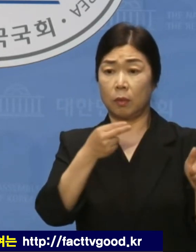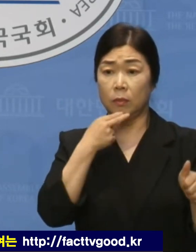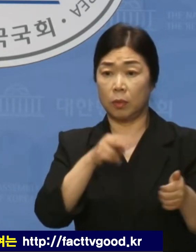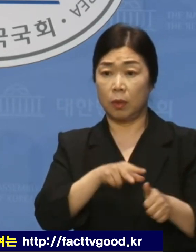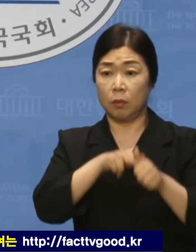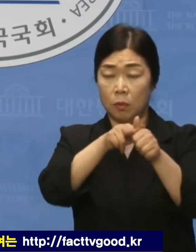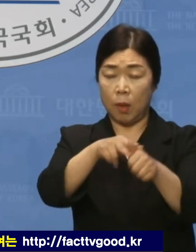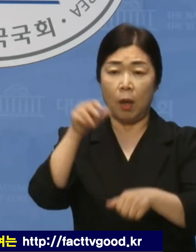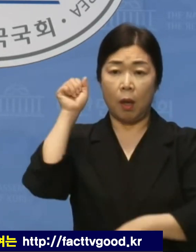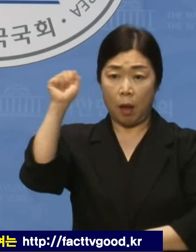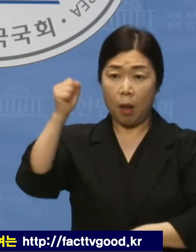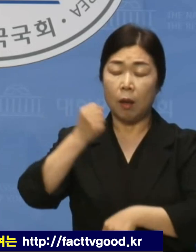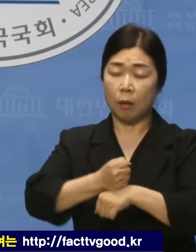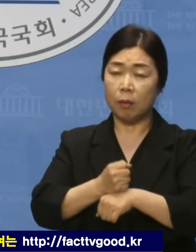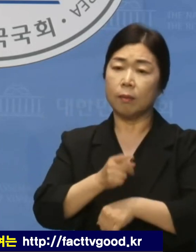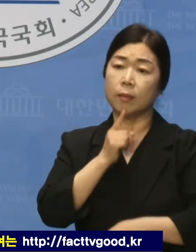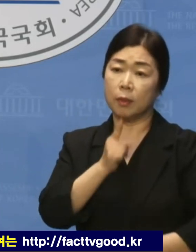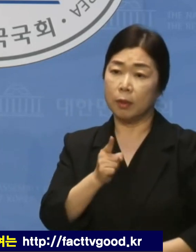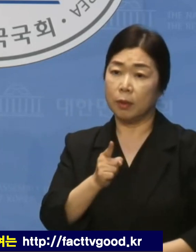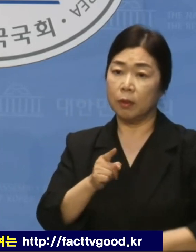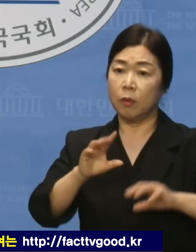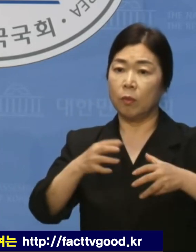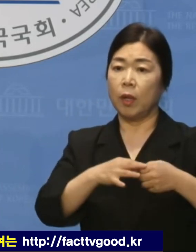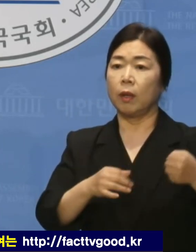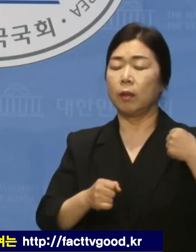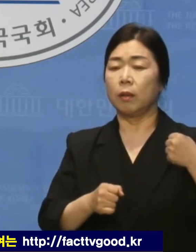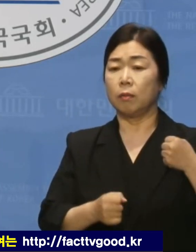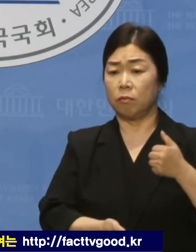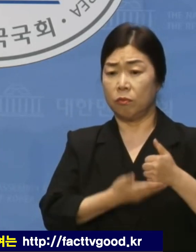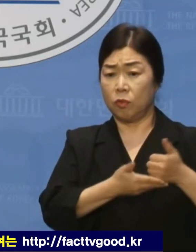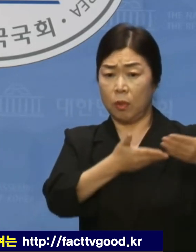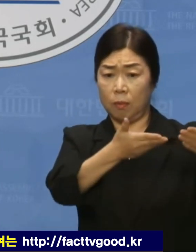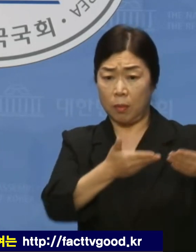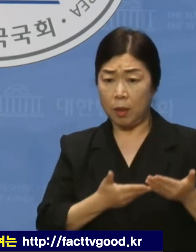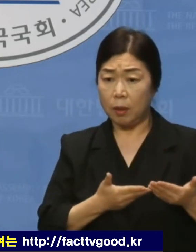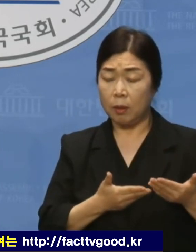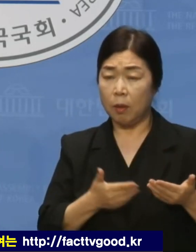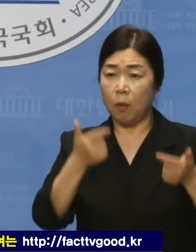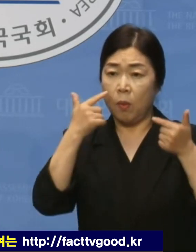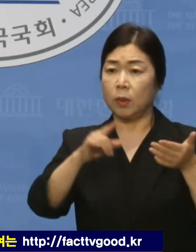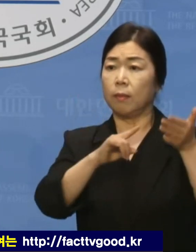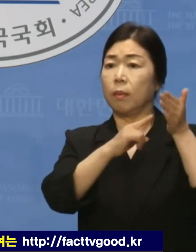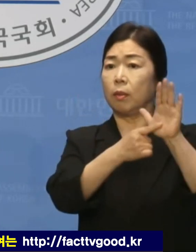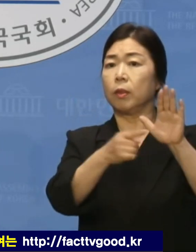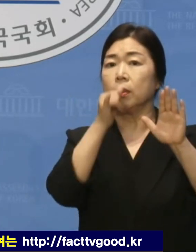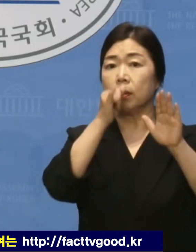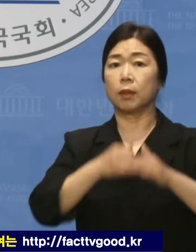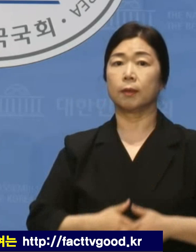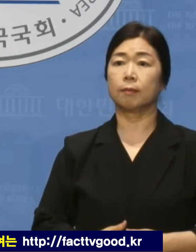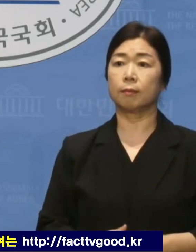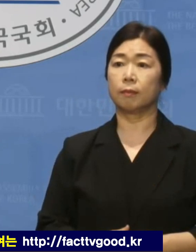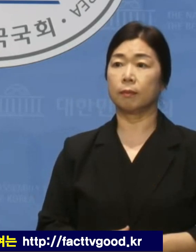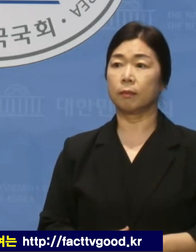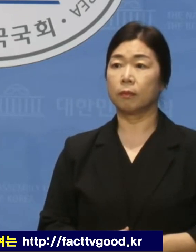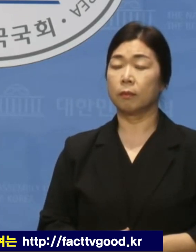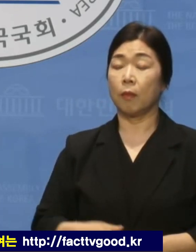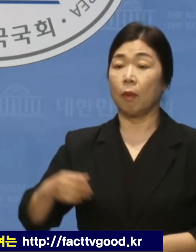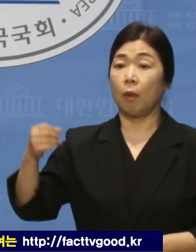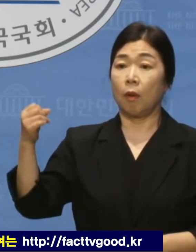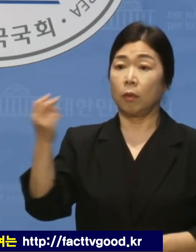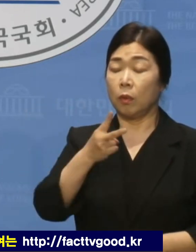출마에 선을 그으며 국민의힘 공천을 받겠다는 의사를 분명히 했습니다.